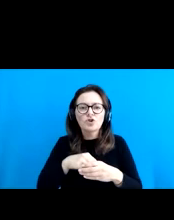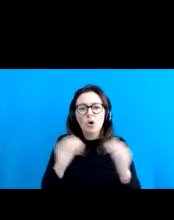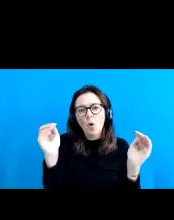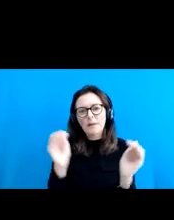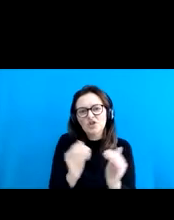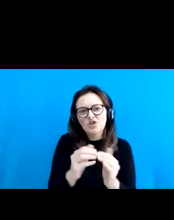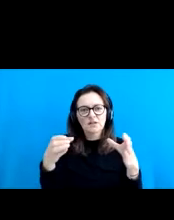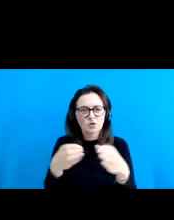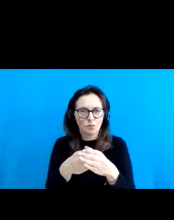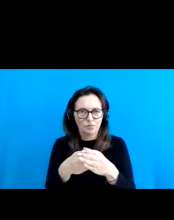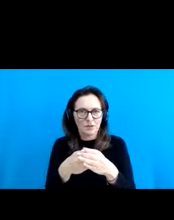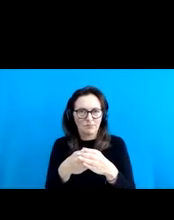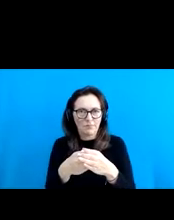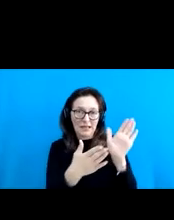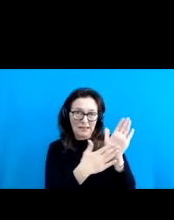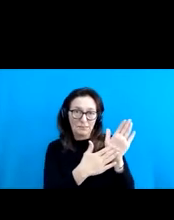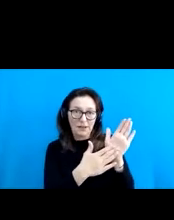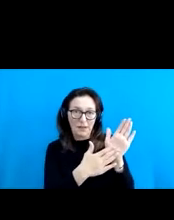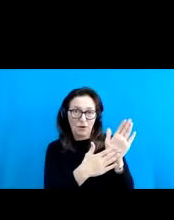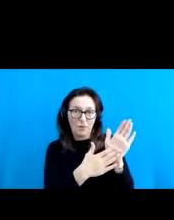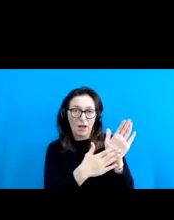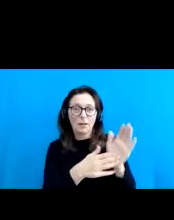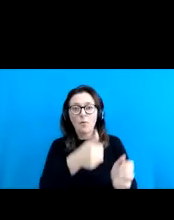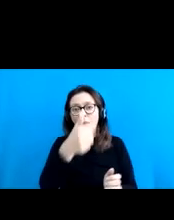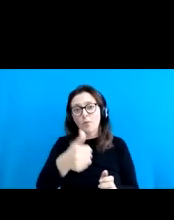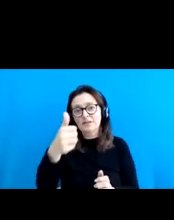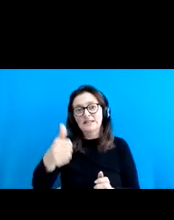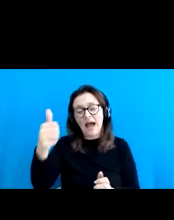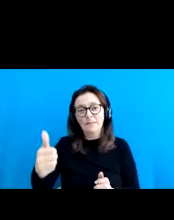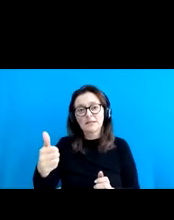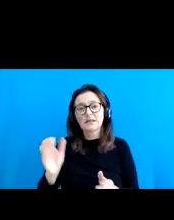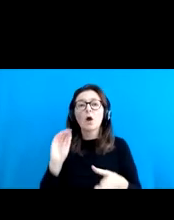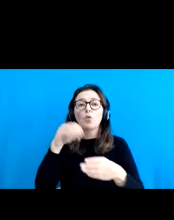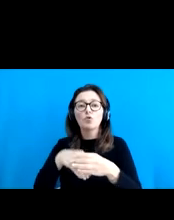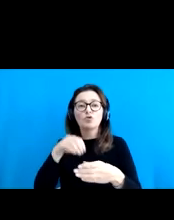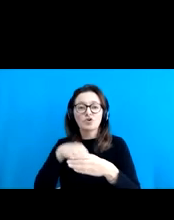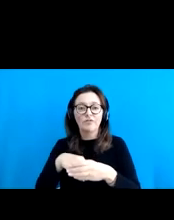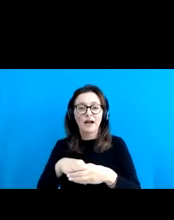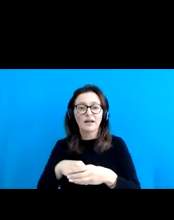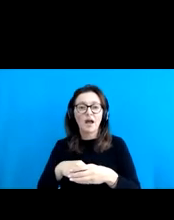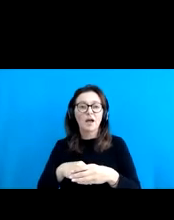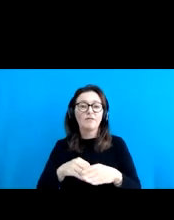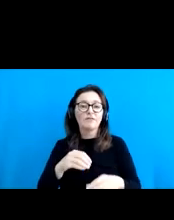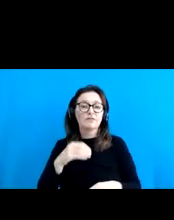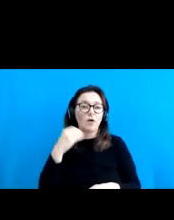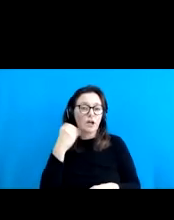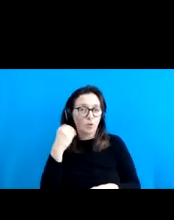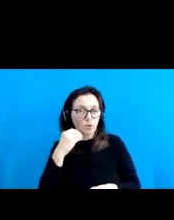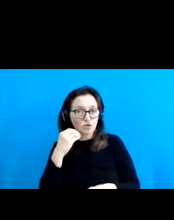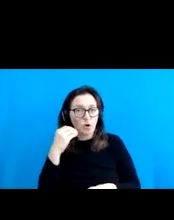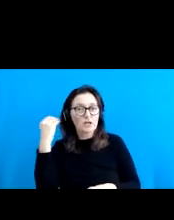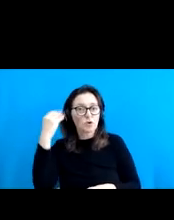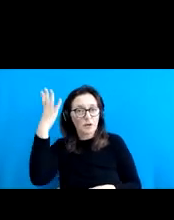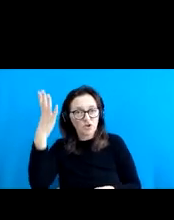zgledom, tako, da bomo posameznike z motnjami v duševnem razvoju vključevali v svojo učno in izobraževalno sredino,